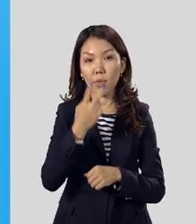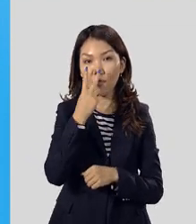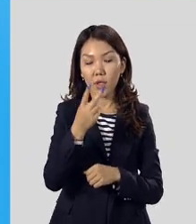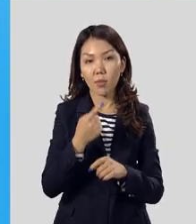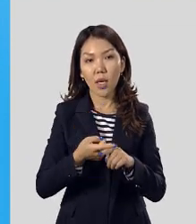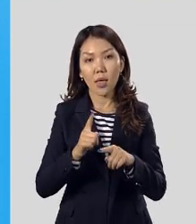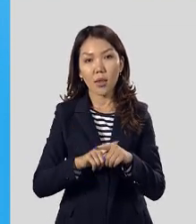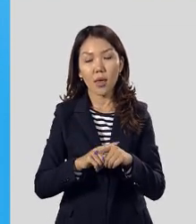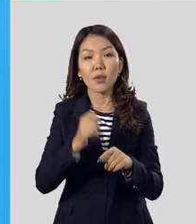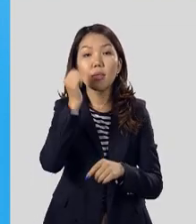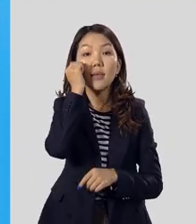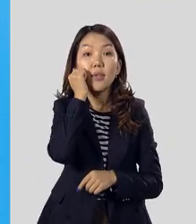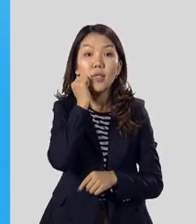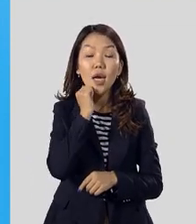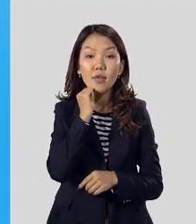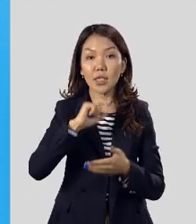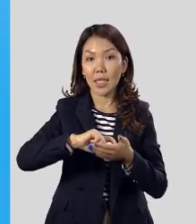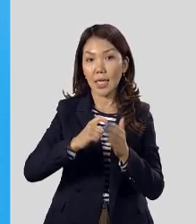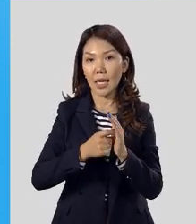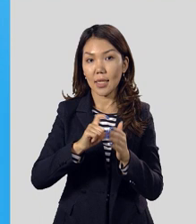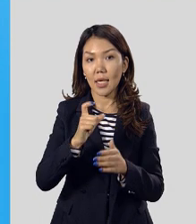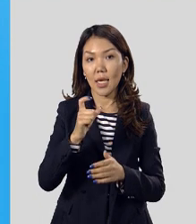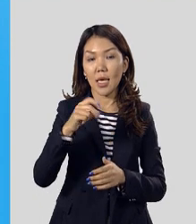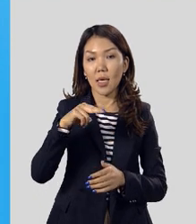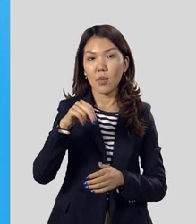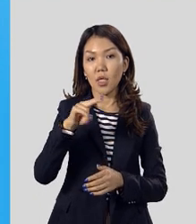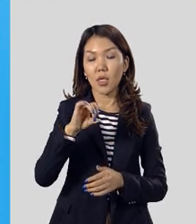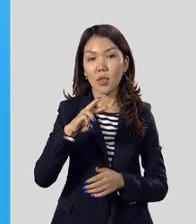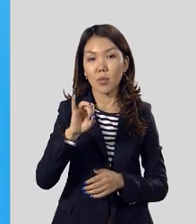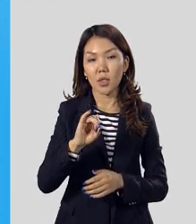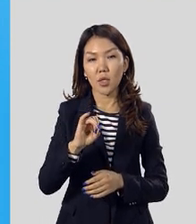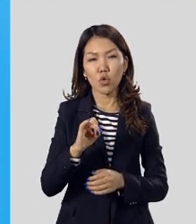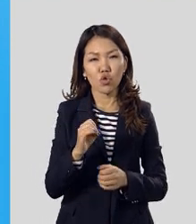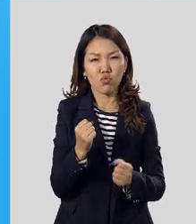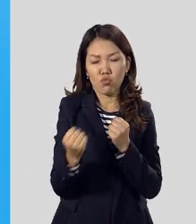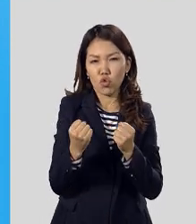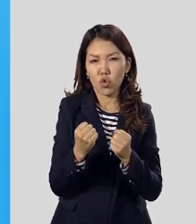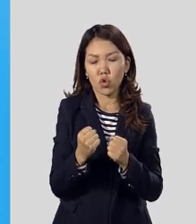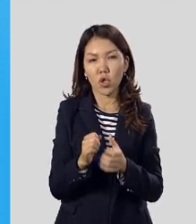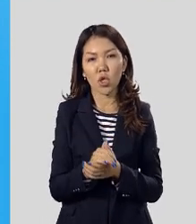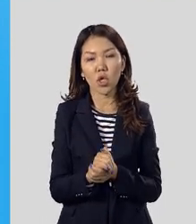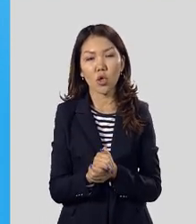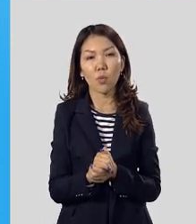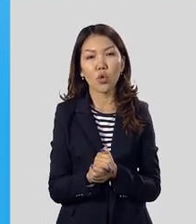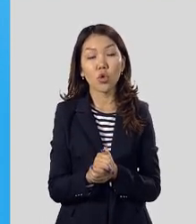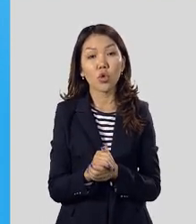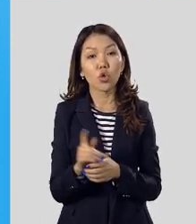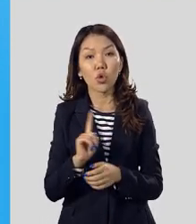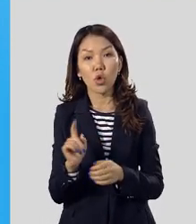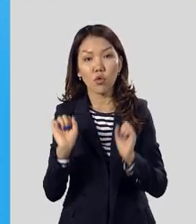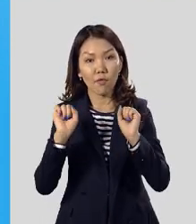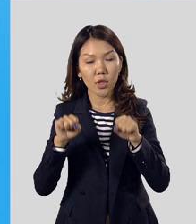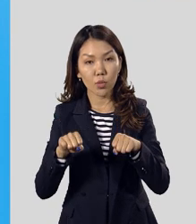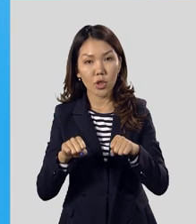это состарившиеся клетки эпидермиса. Они очень жесткие и прочные, что дает им